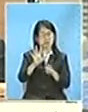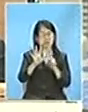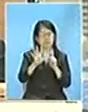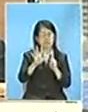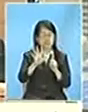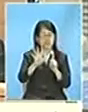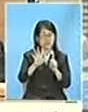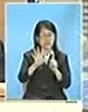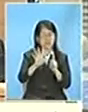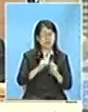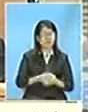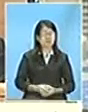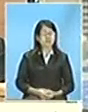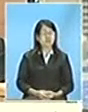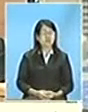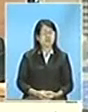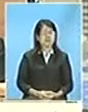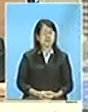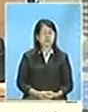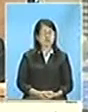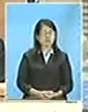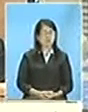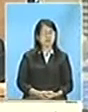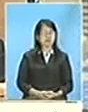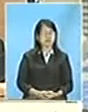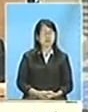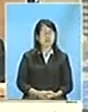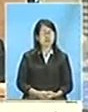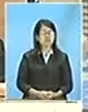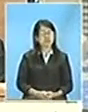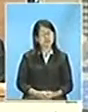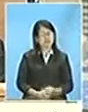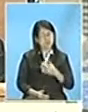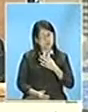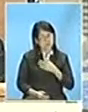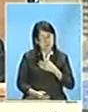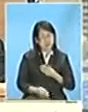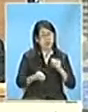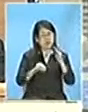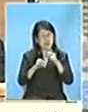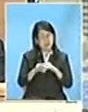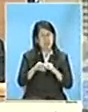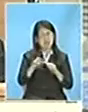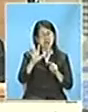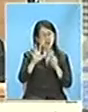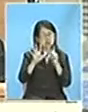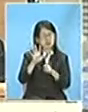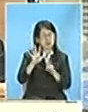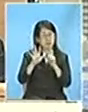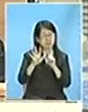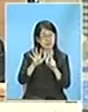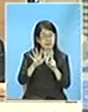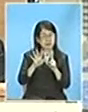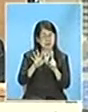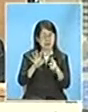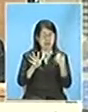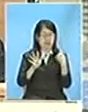ในเสนอเป็นมาตรา5ทับ1ที่ได้สงวนความเห็นไว้เนี่ยนะครับแล้วก็ได้